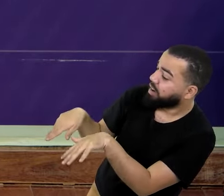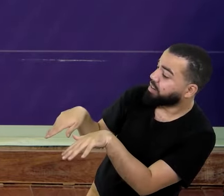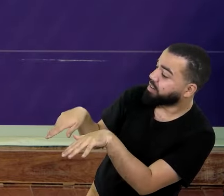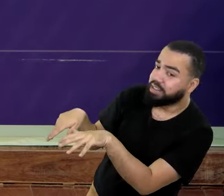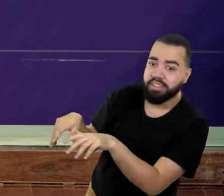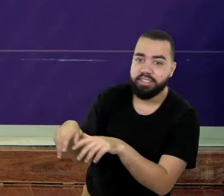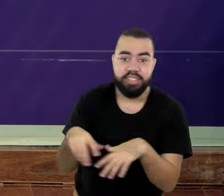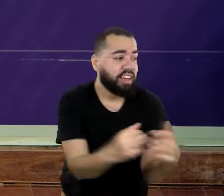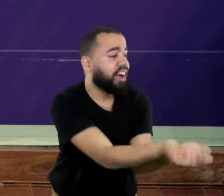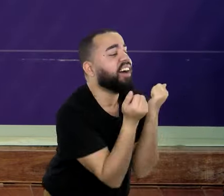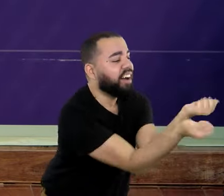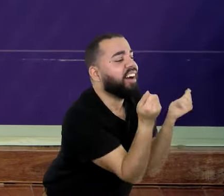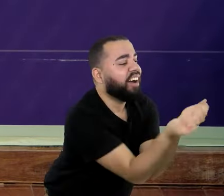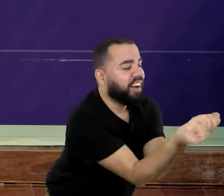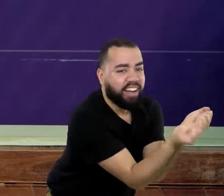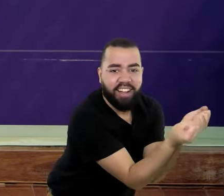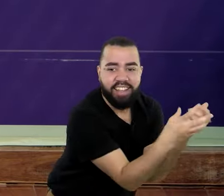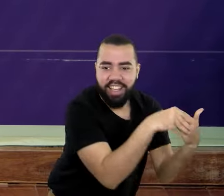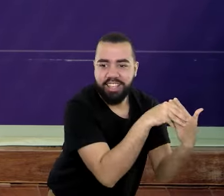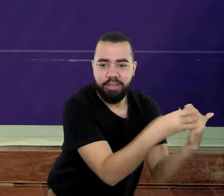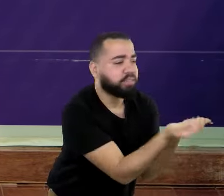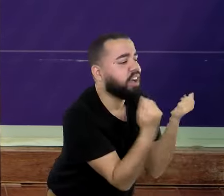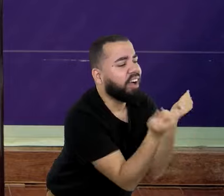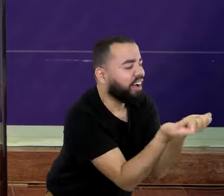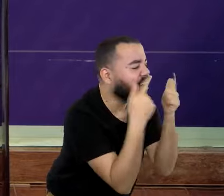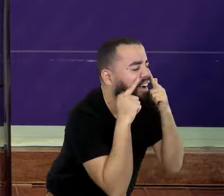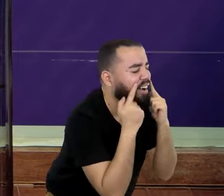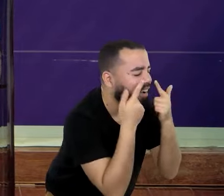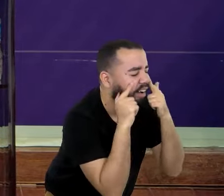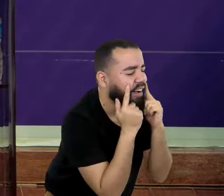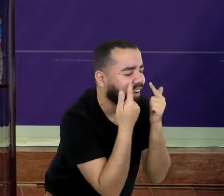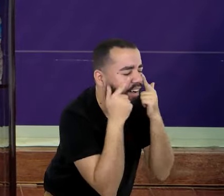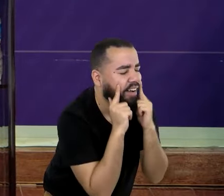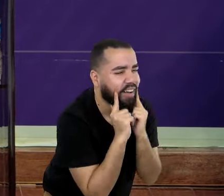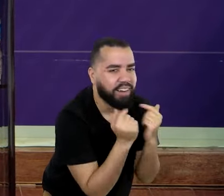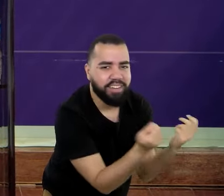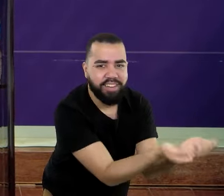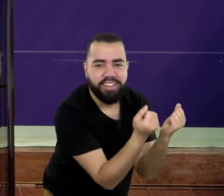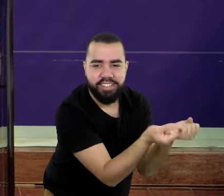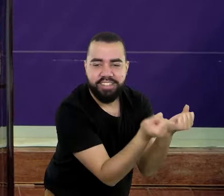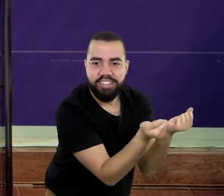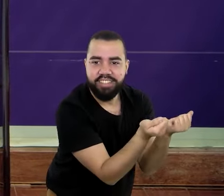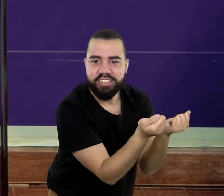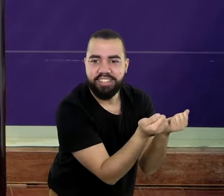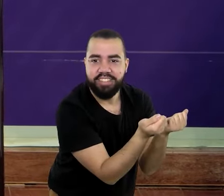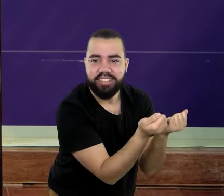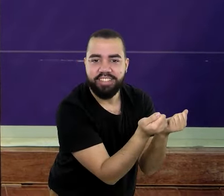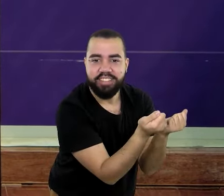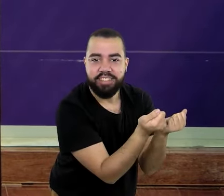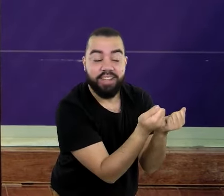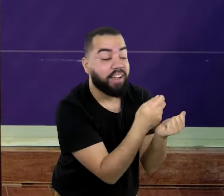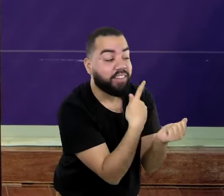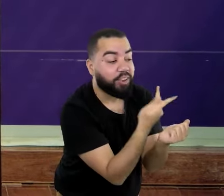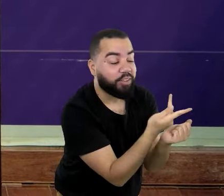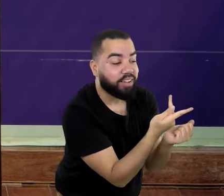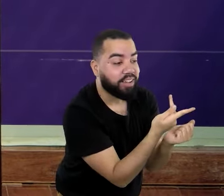울면서 한마디 합니다. E ela chorando falou. 하나님 살아 계신다.